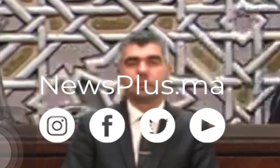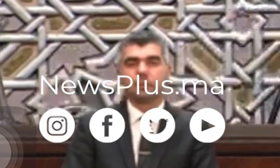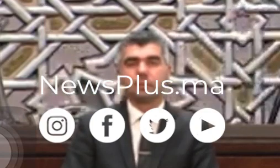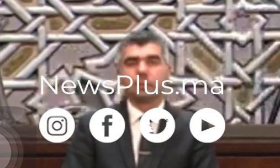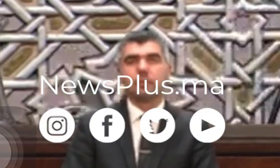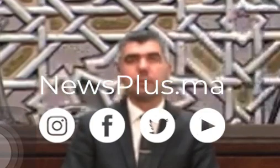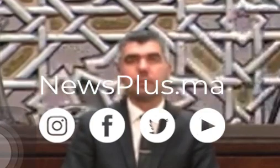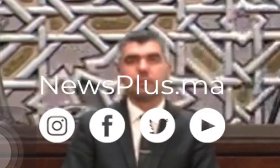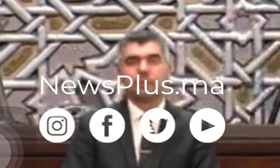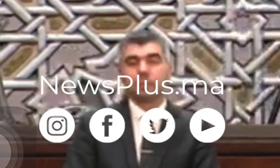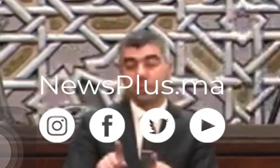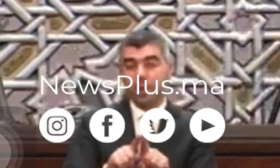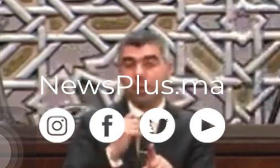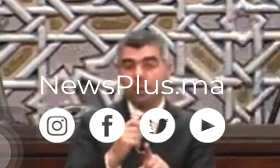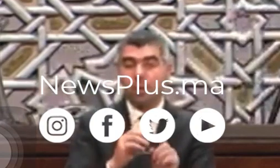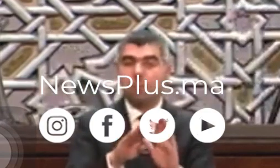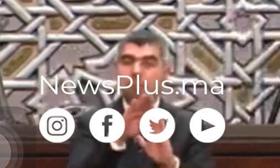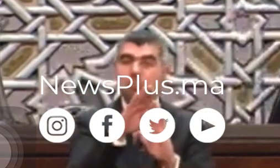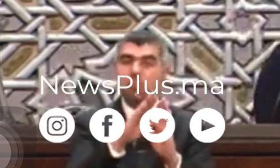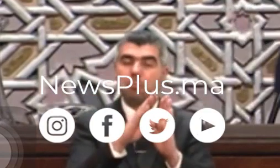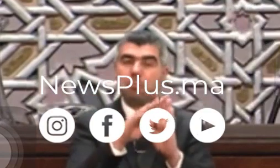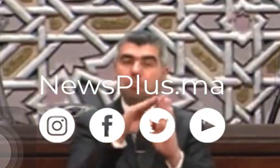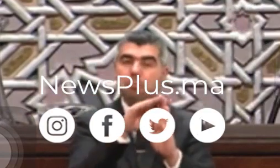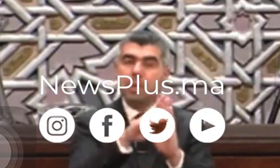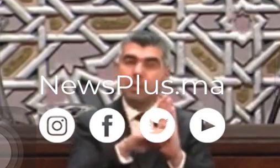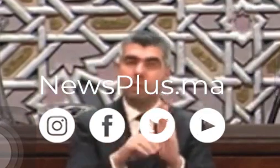لا سمحتوا. اذا هذا قرار، هذا قرار ديال المكتب،